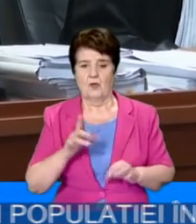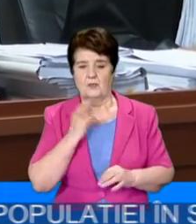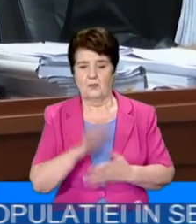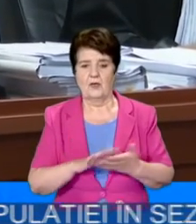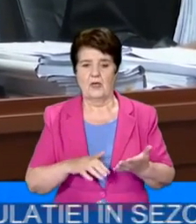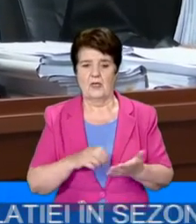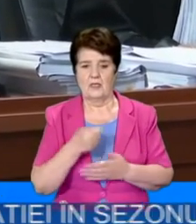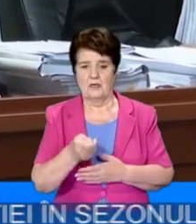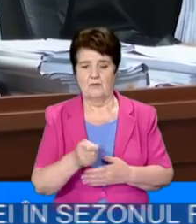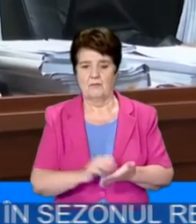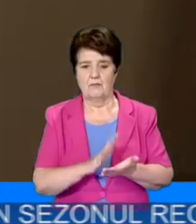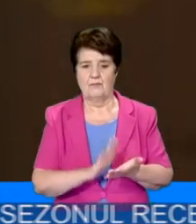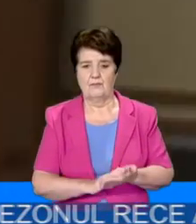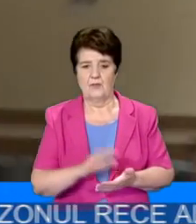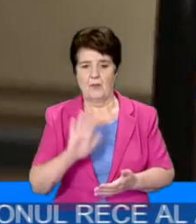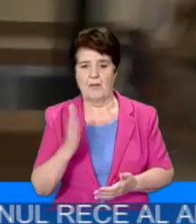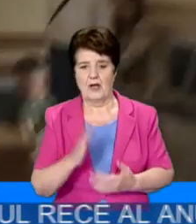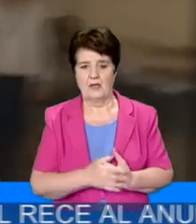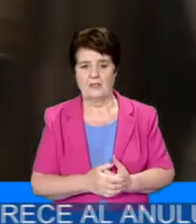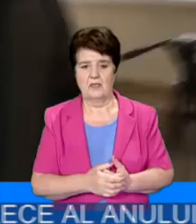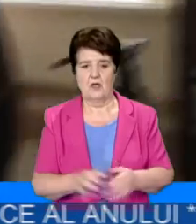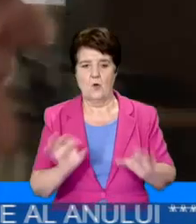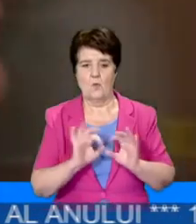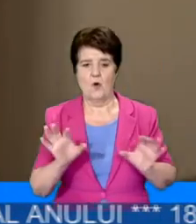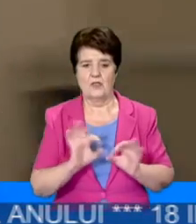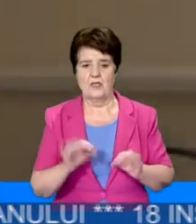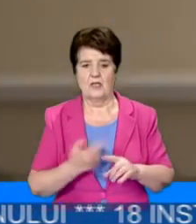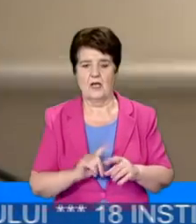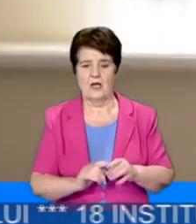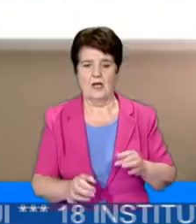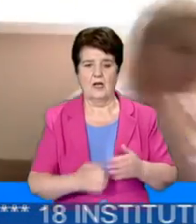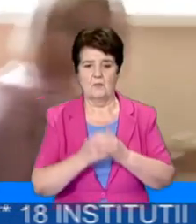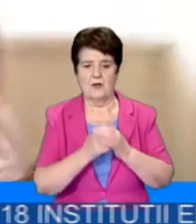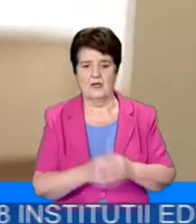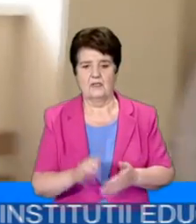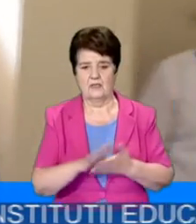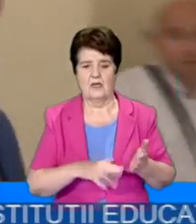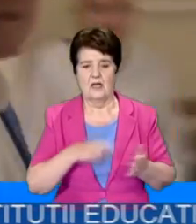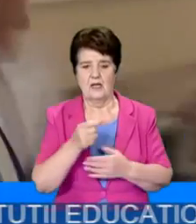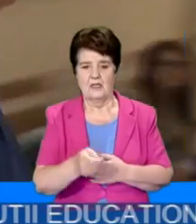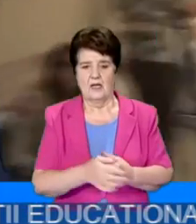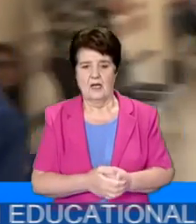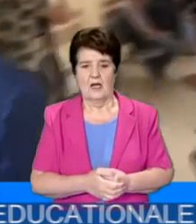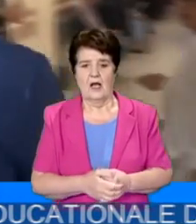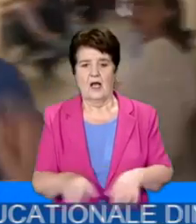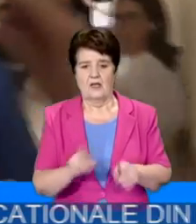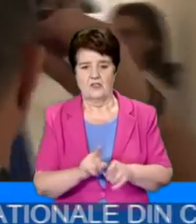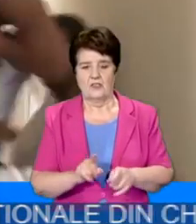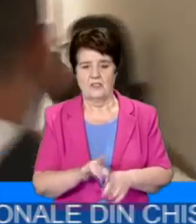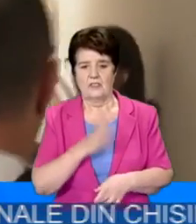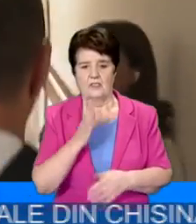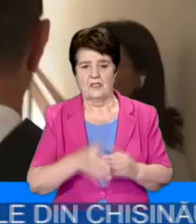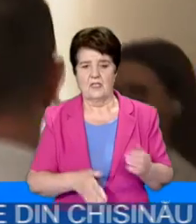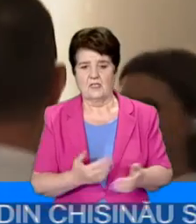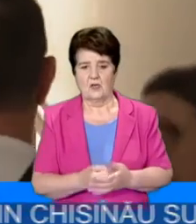fost înregistrat marți și că motivele care stau la baza înaintării acestuia sunt